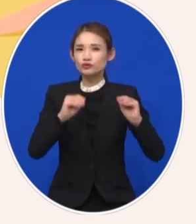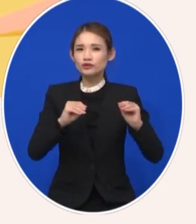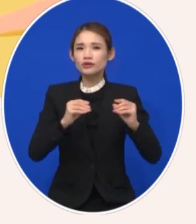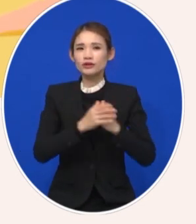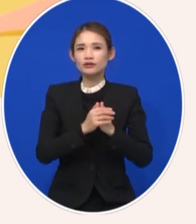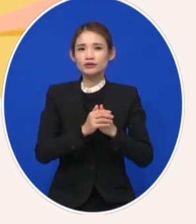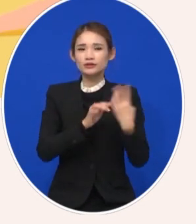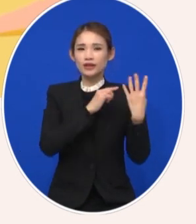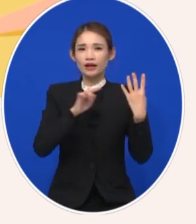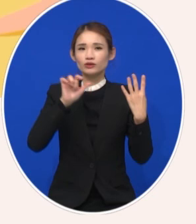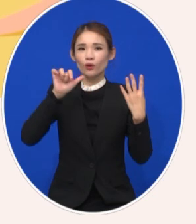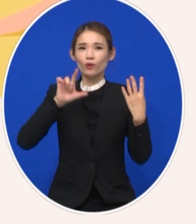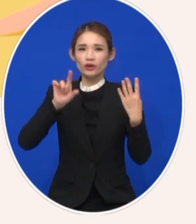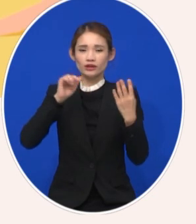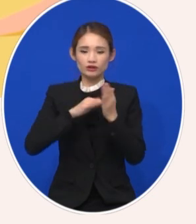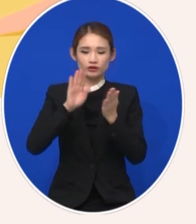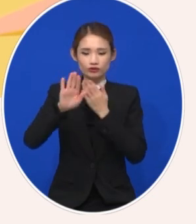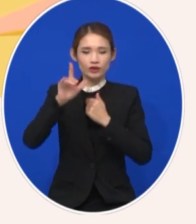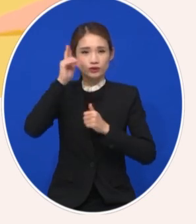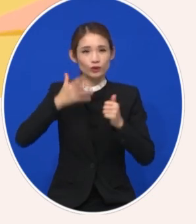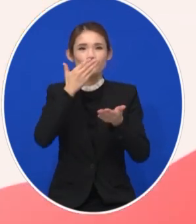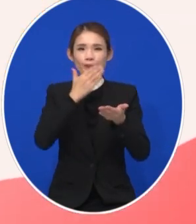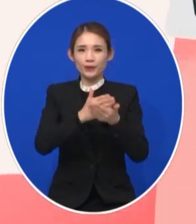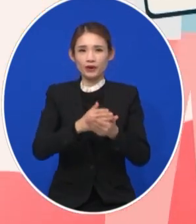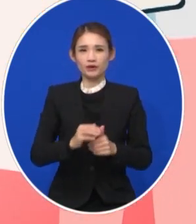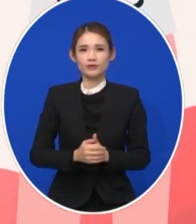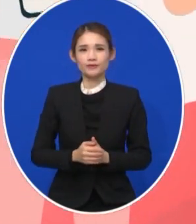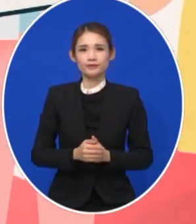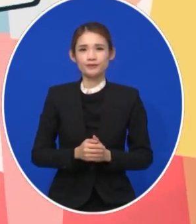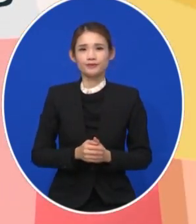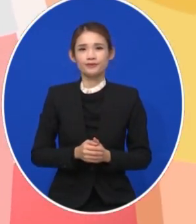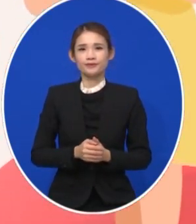후 4에서 5일 이후에 수유가 가능합니다.